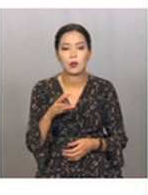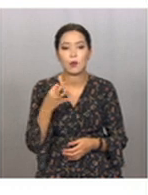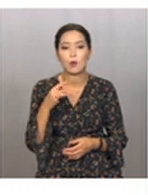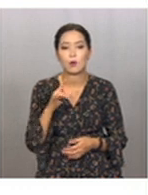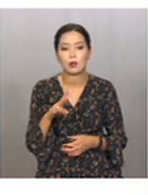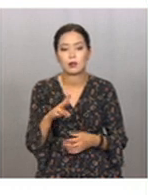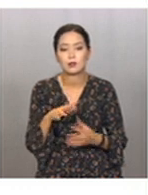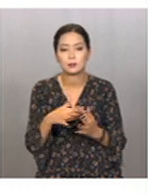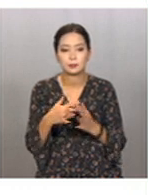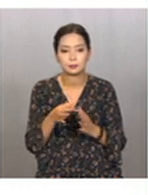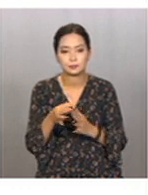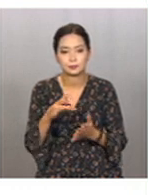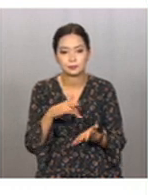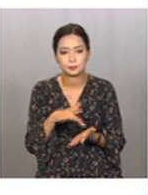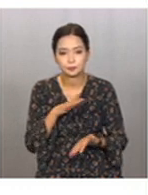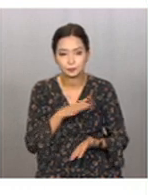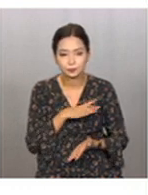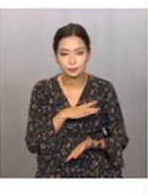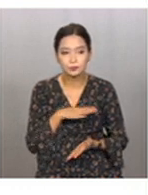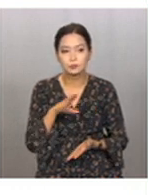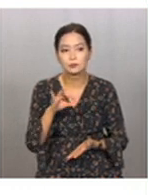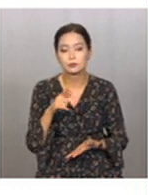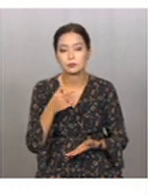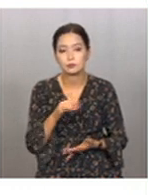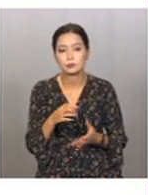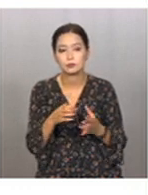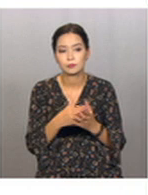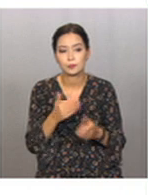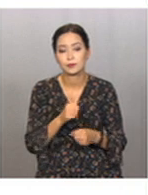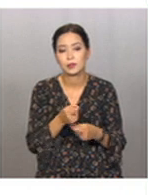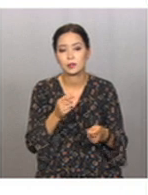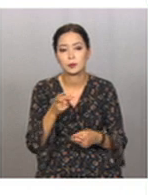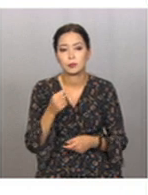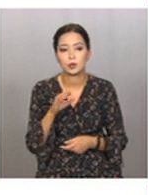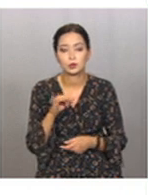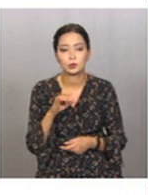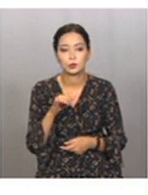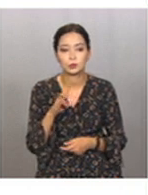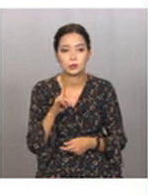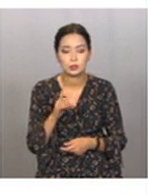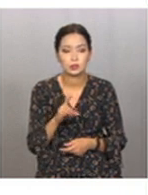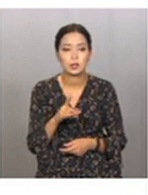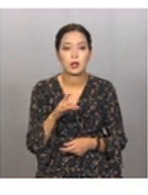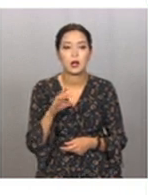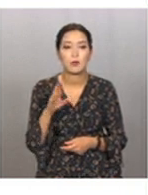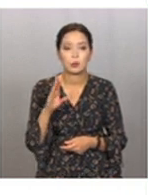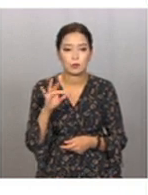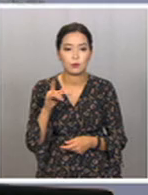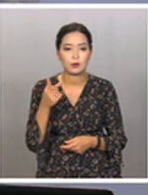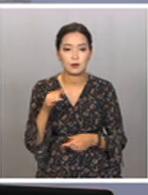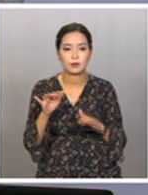Досмұхамедовтер орталығы Ойыл қаласы. Торғай бөлімшесі, басшысы Ахмет Байтұрсынұлы орталығы Торғай